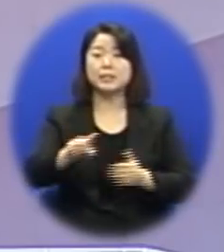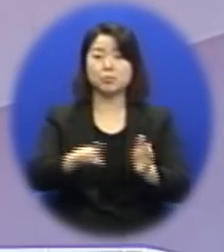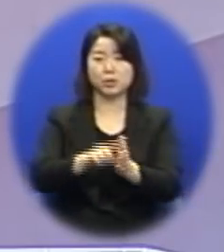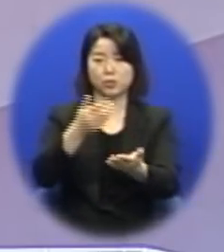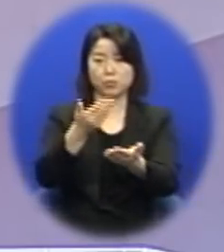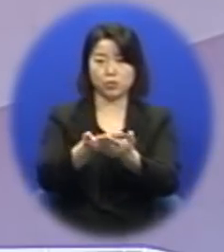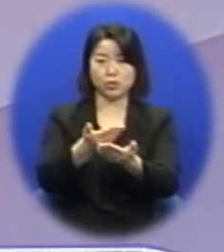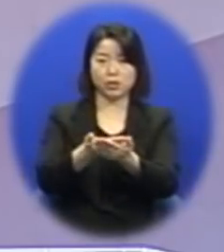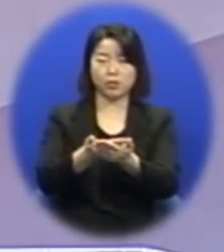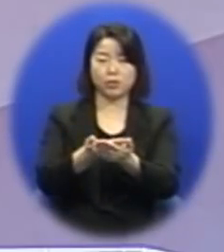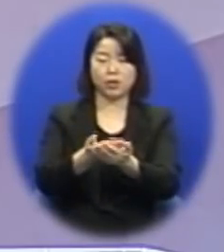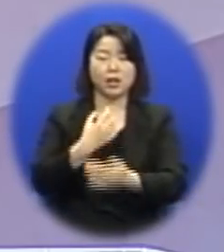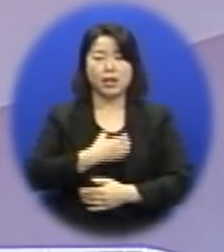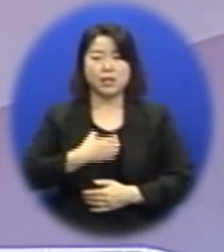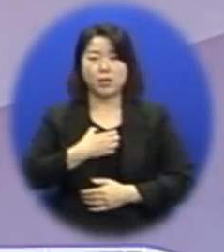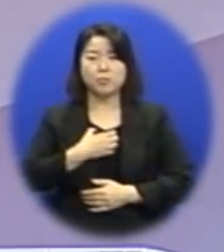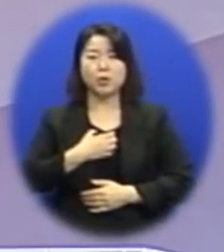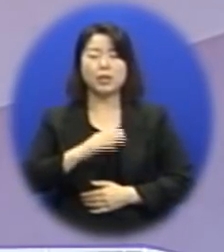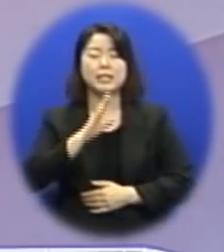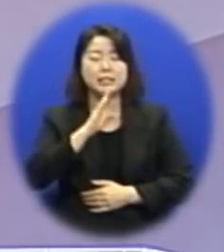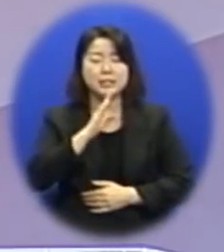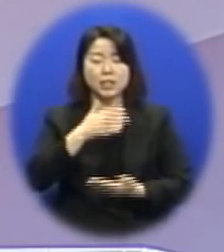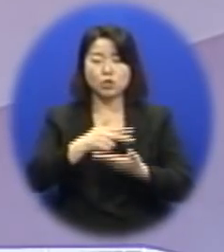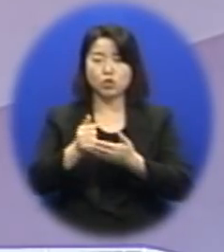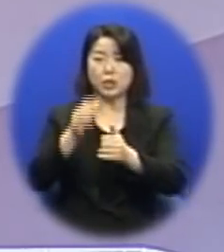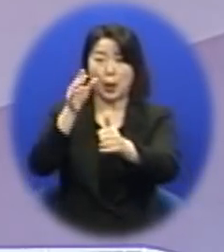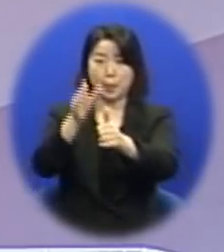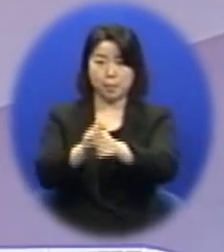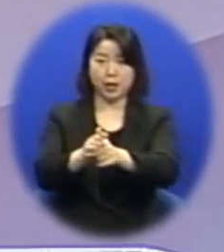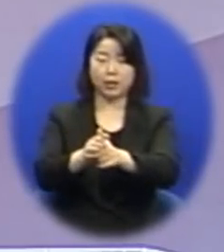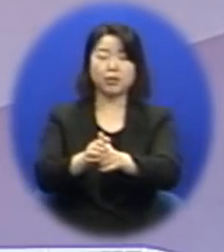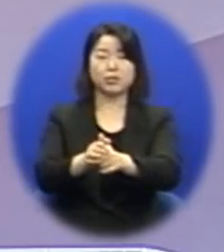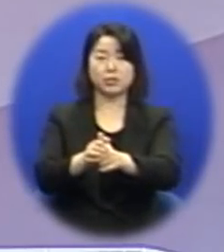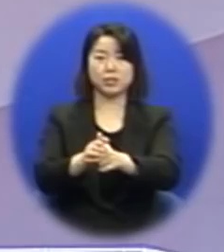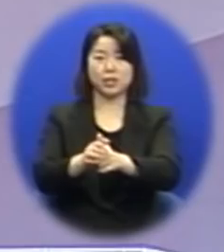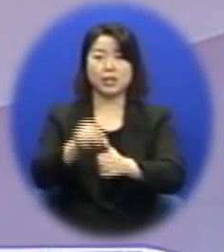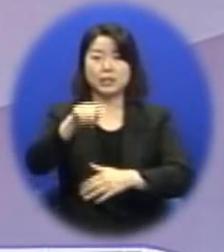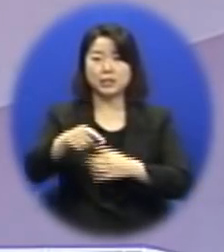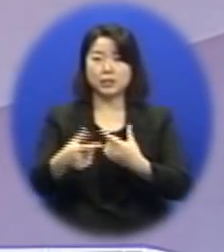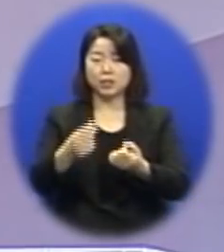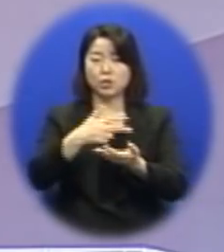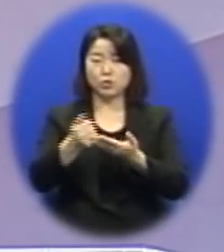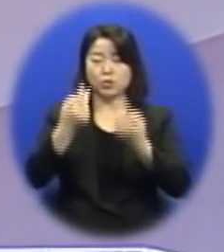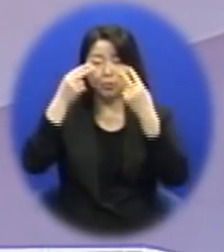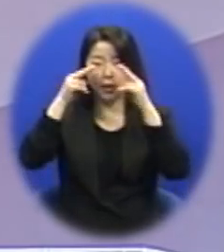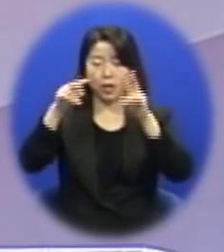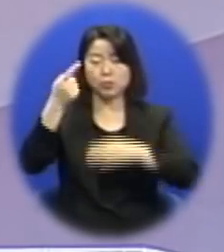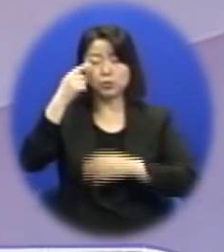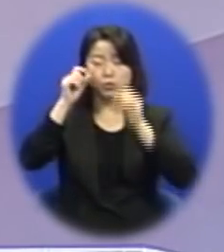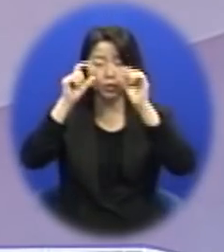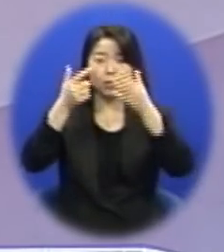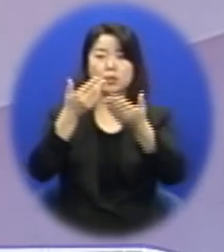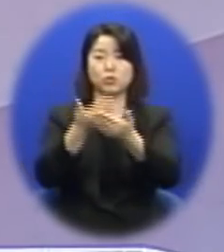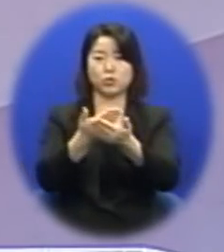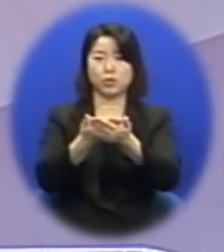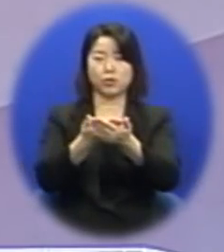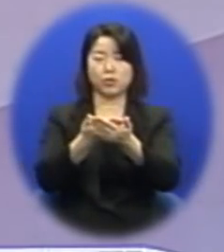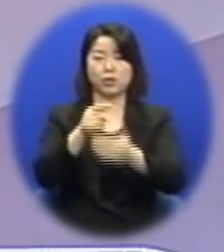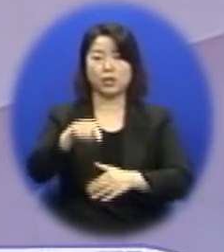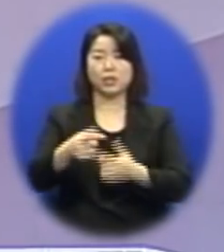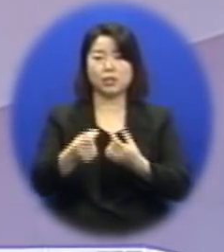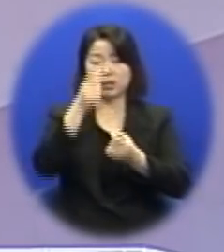주세요 염려가 진짜 주님께 맡겨지는 그렇게 주님을 바라보는 눈을 열어 주세요 그렇게